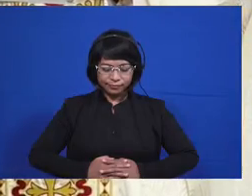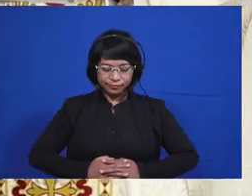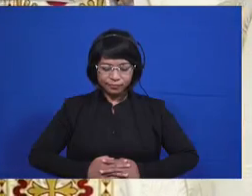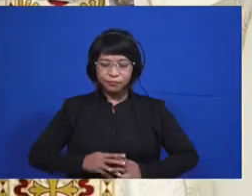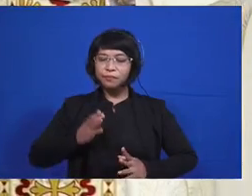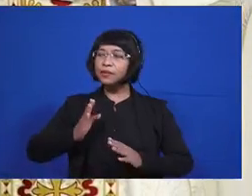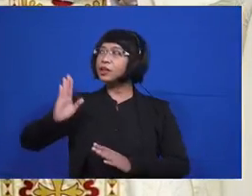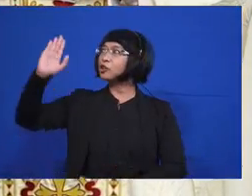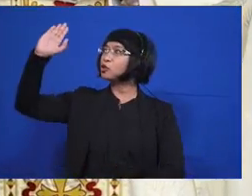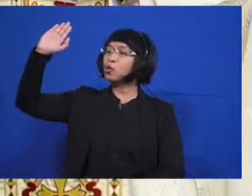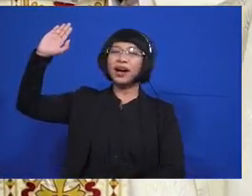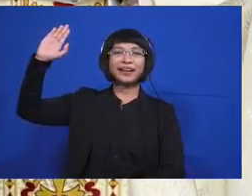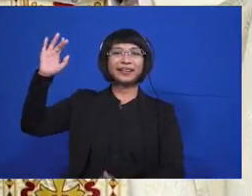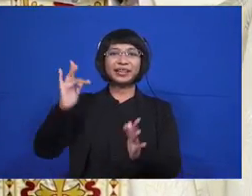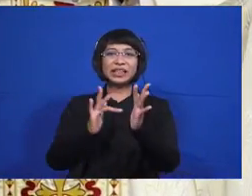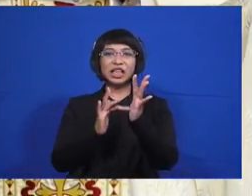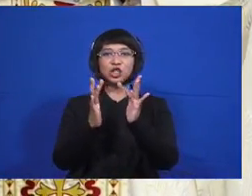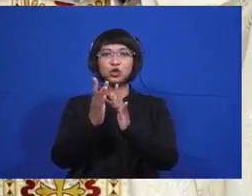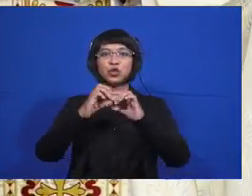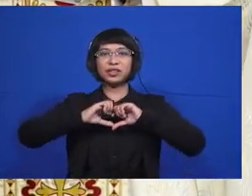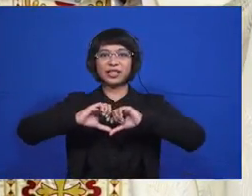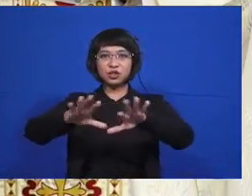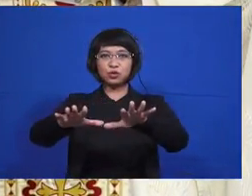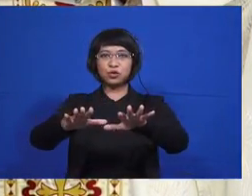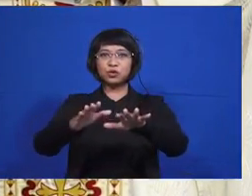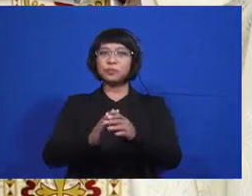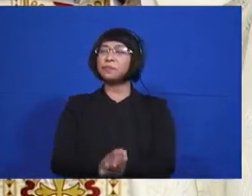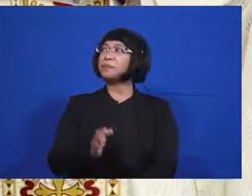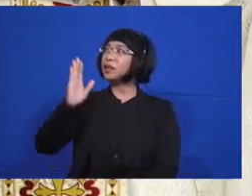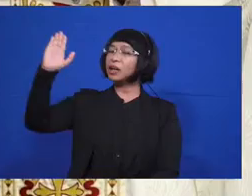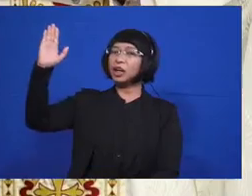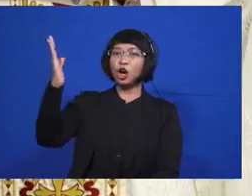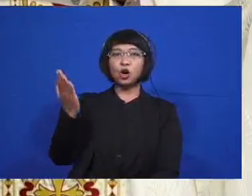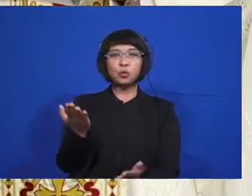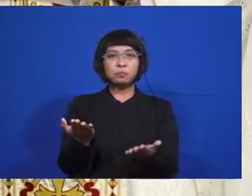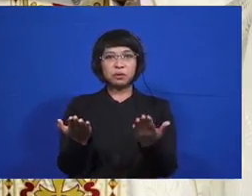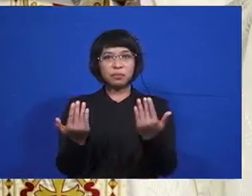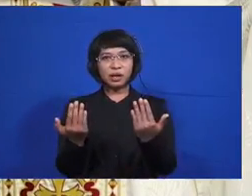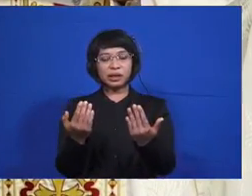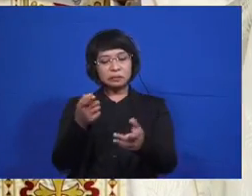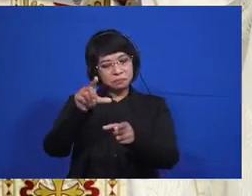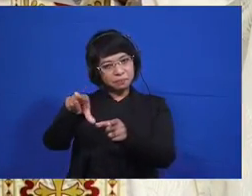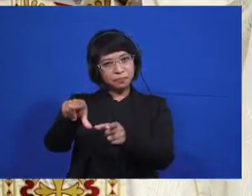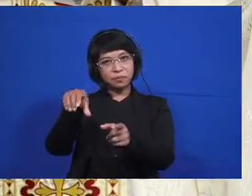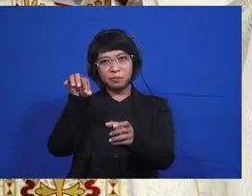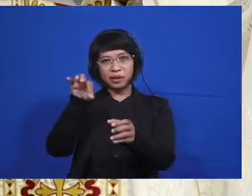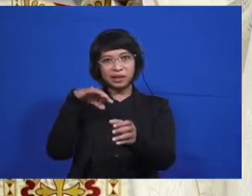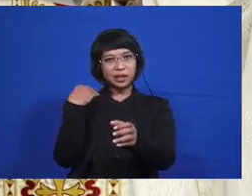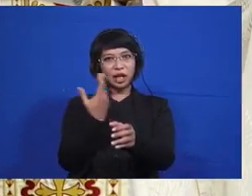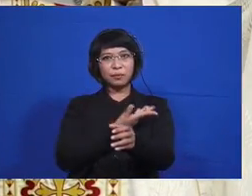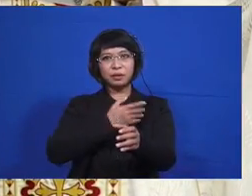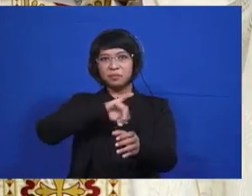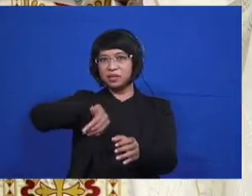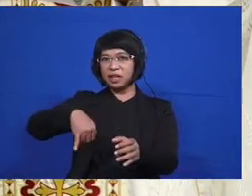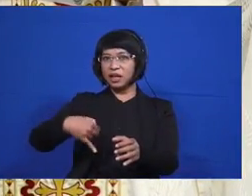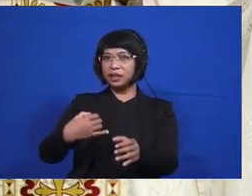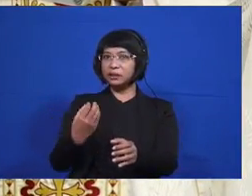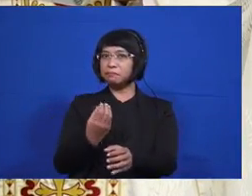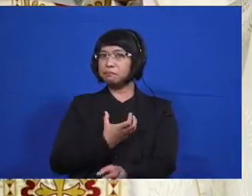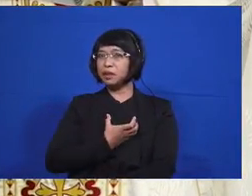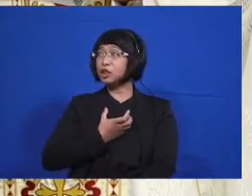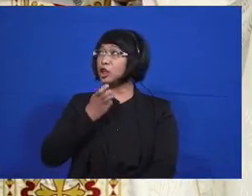Tuhan Yesus Kristus, Engkau telah memanggil dan memilih kami untuk Kau jadikan milik-Mu yang